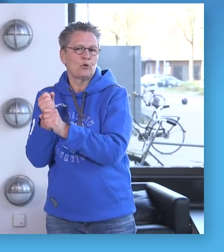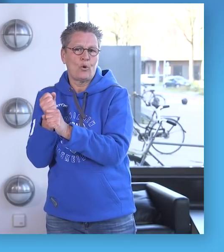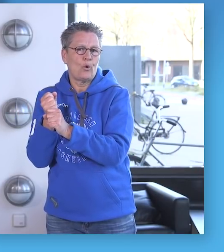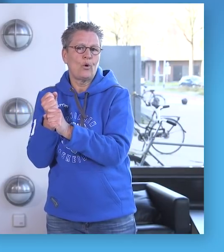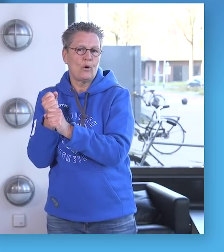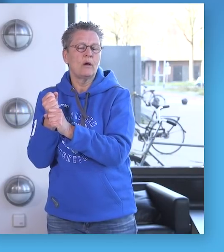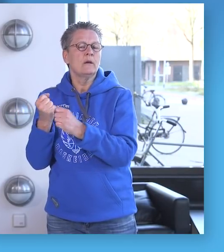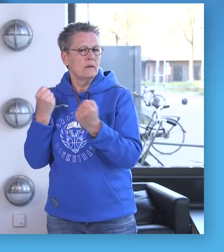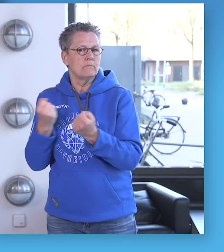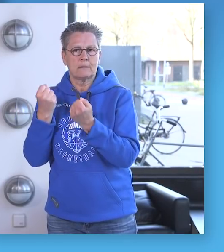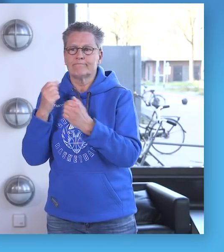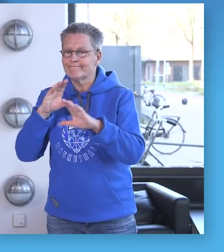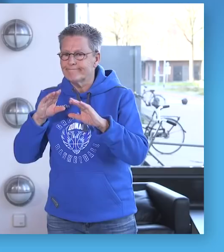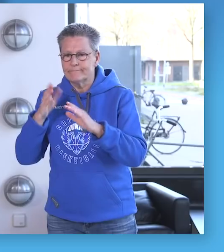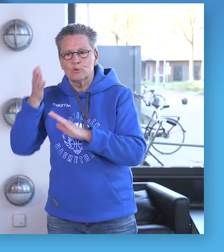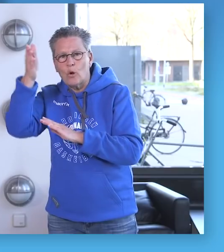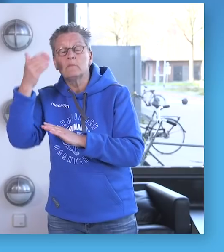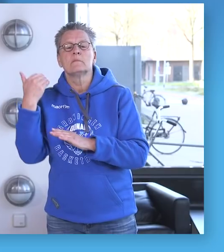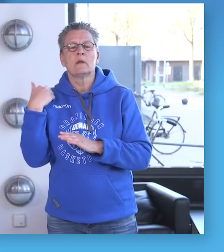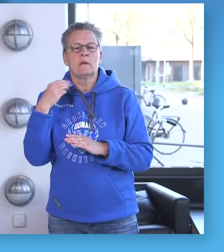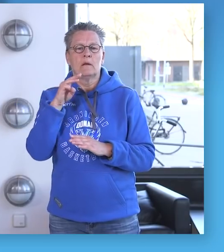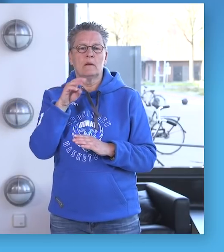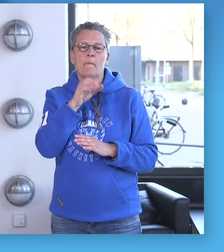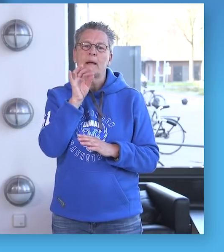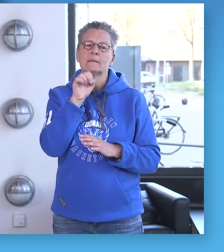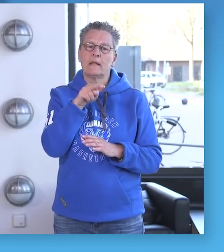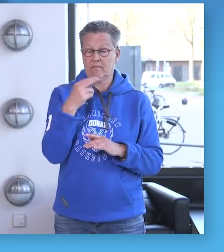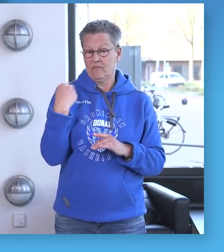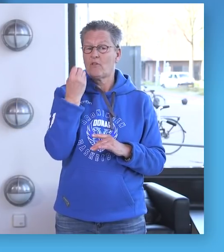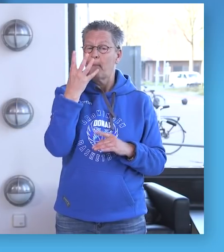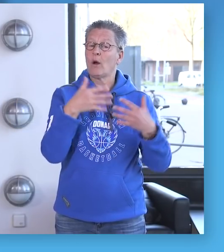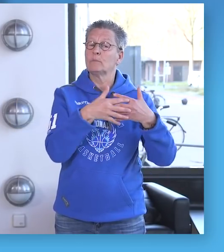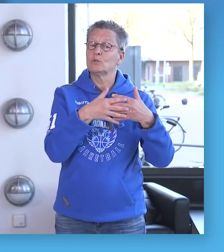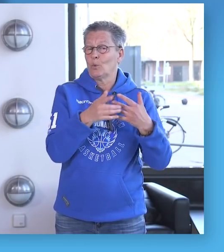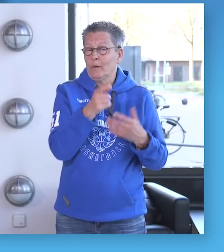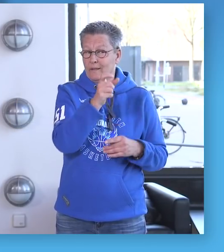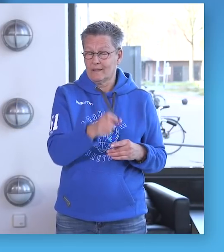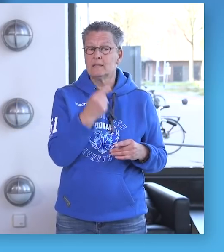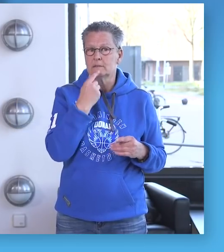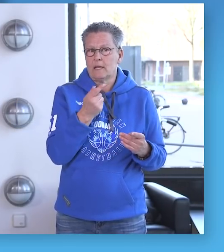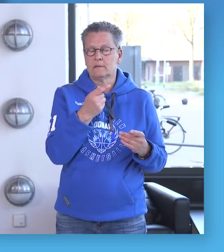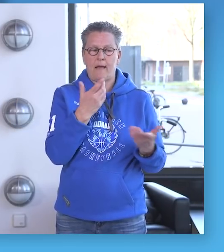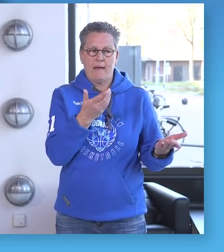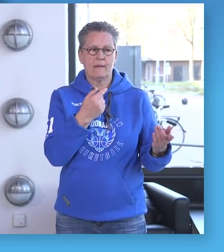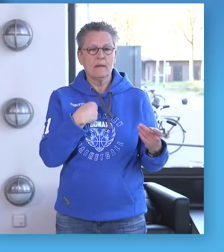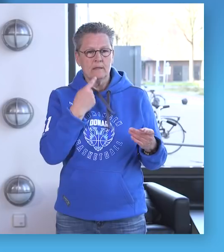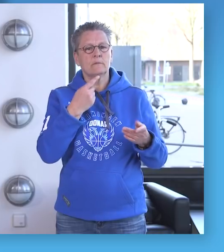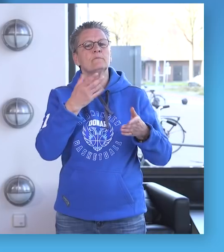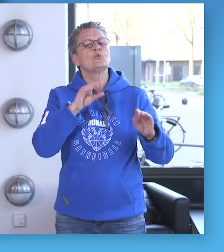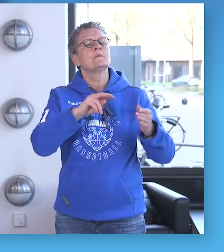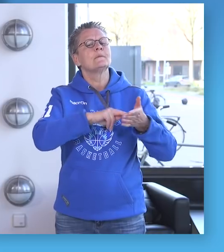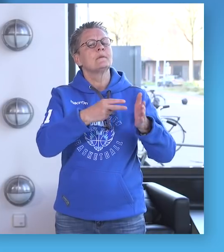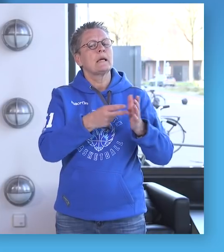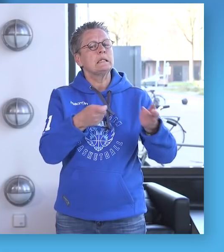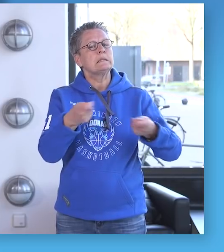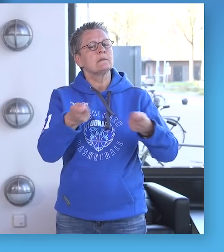weer met de toekomst. Hè? Ik sprak Martin vanmorgen nog eventjes natuurlijk in bestuur. Ja, Martin is zo'n man die namens het bestuur technische zaken doet. Nou,